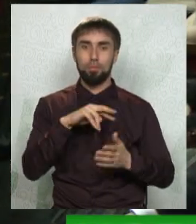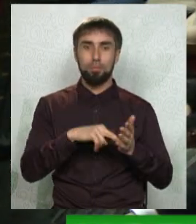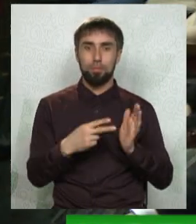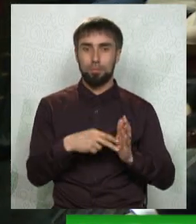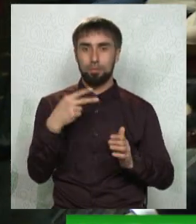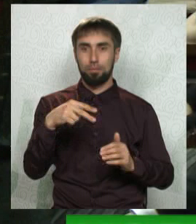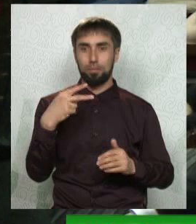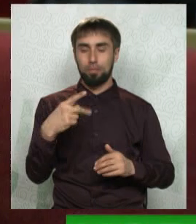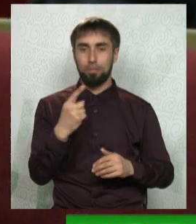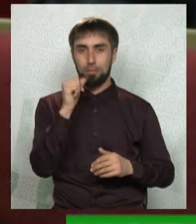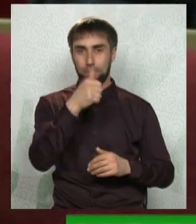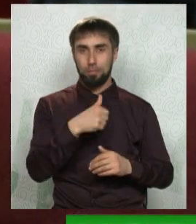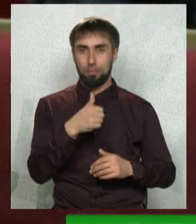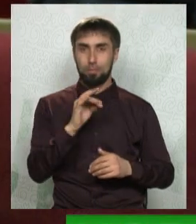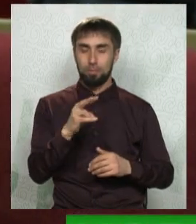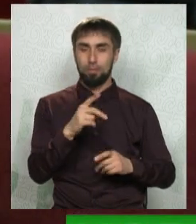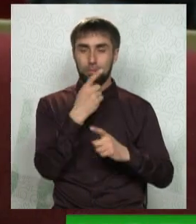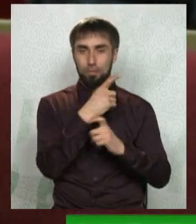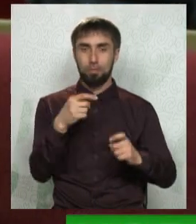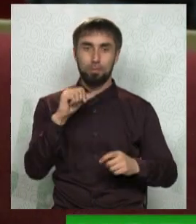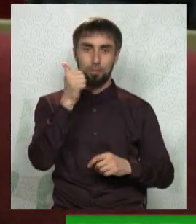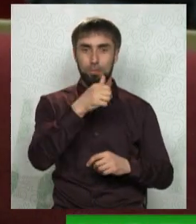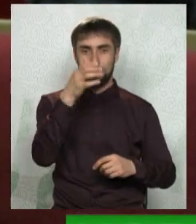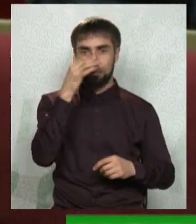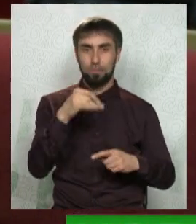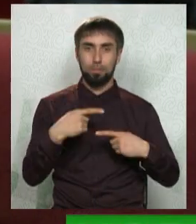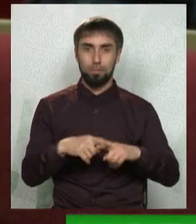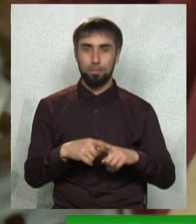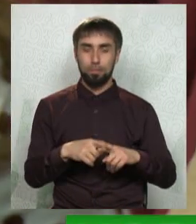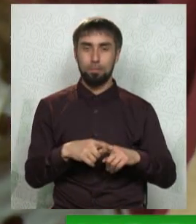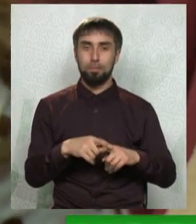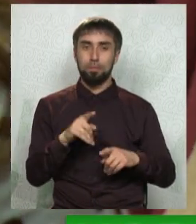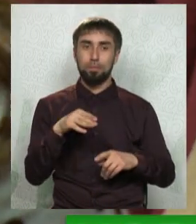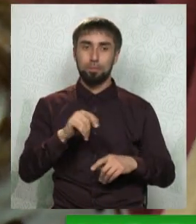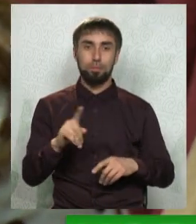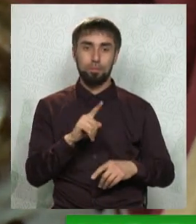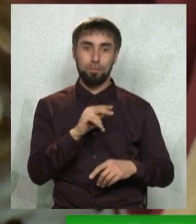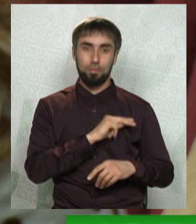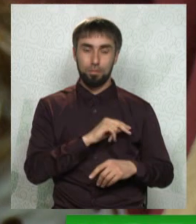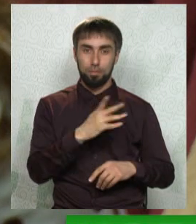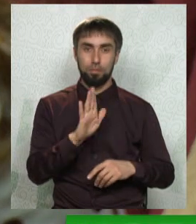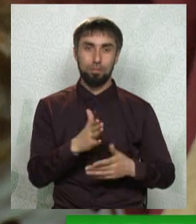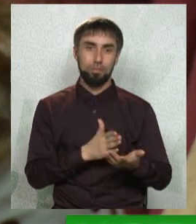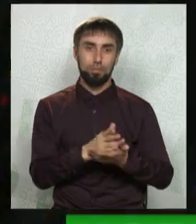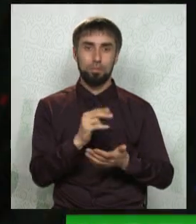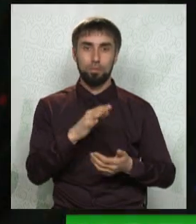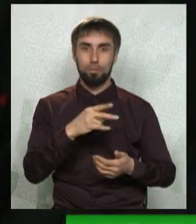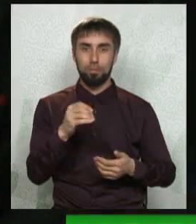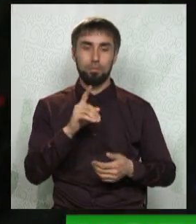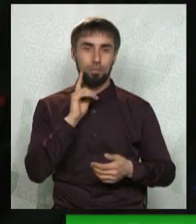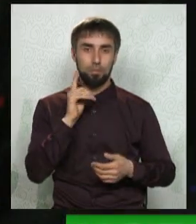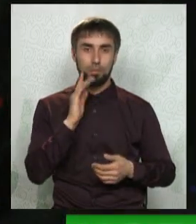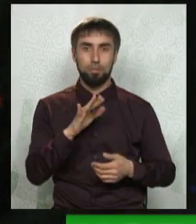на 2021 год. Он объявлен годом науки и технологии. Так что работа комитета будет направлена на вовлечение